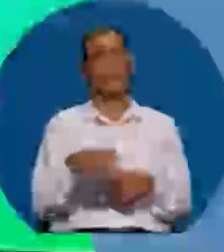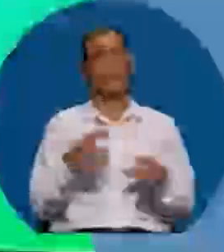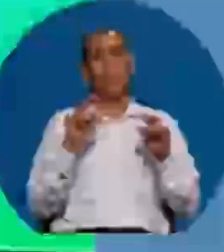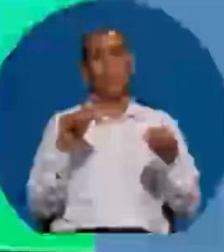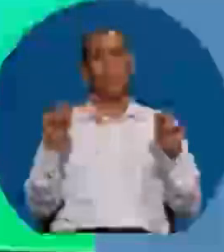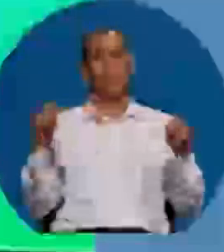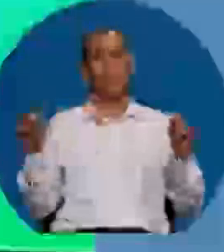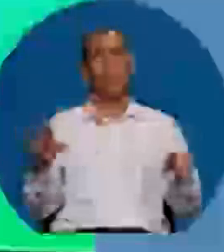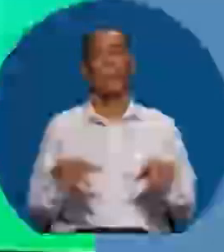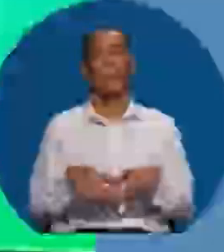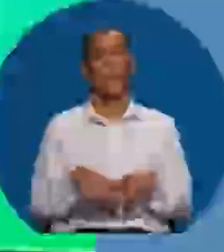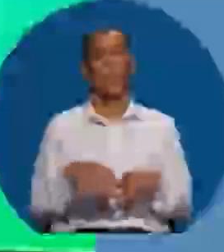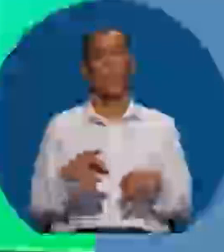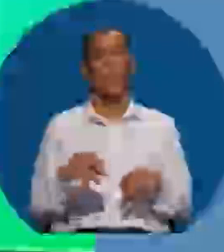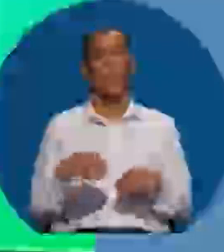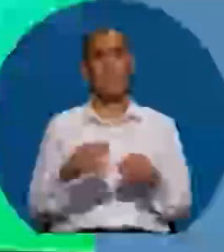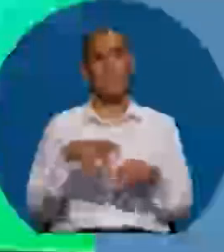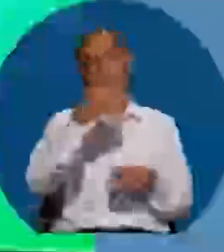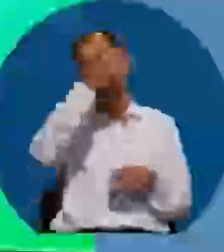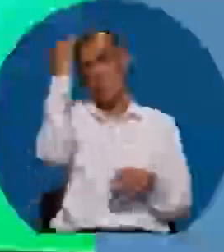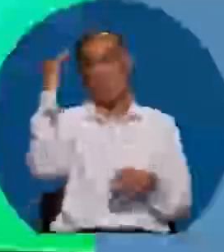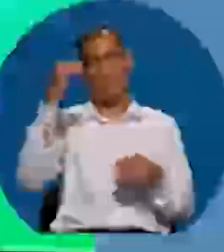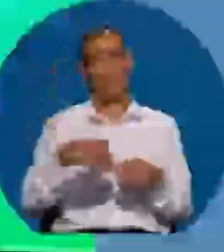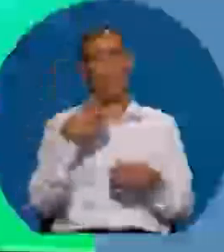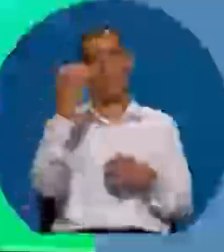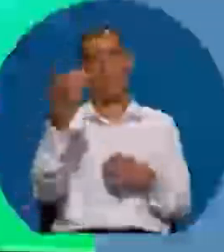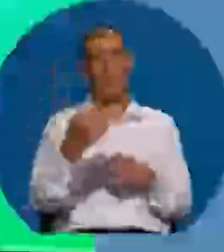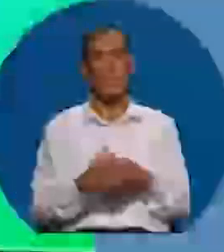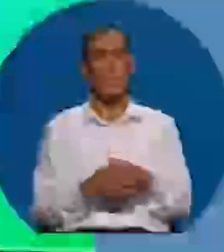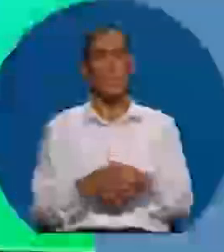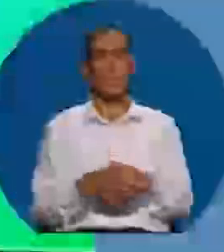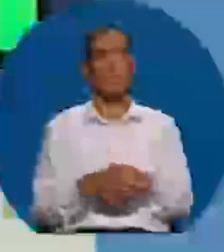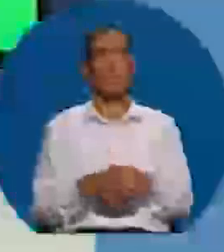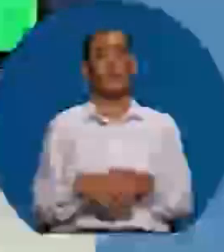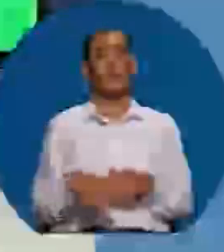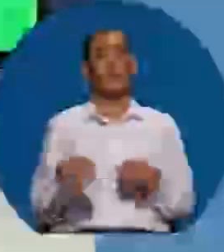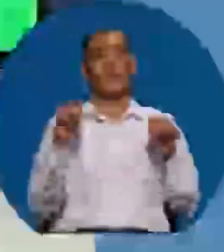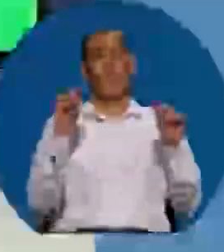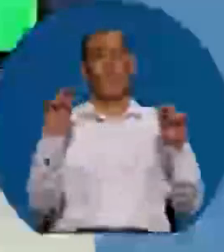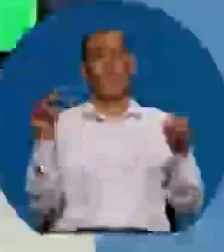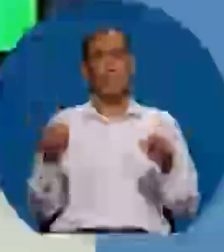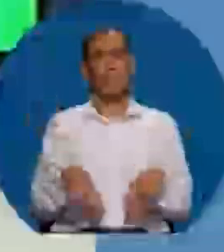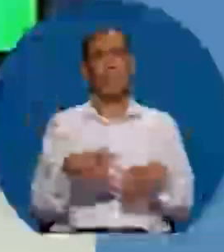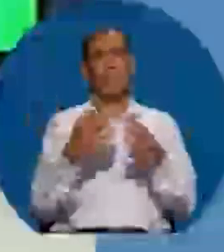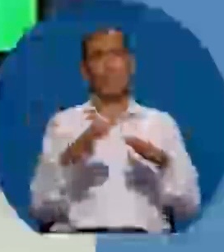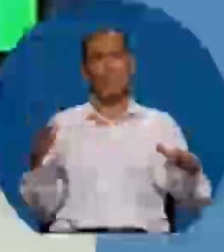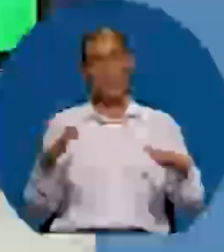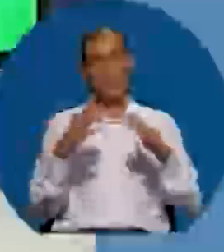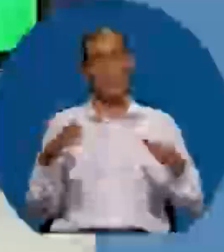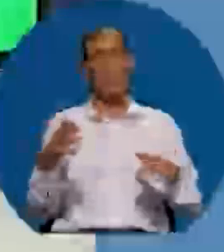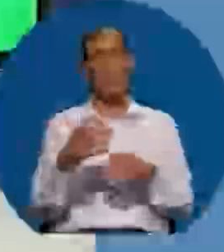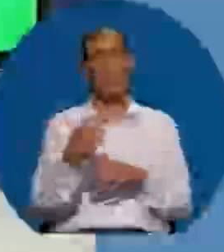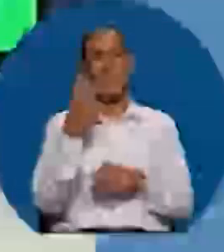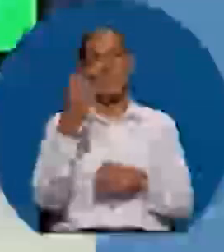нұр шашқан шолалы аспанымыз сіз. Мінекей бұл ұстазыма қосығы еді. Енді сабақтағы екінші